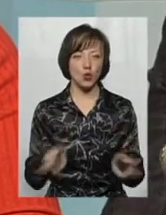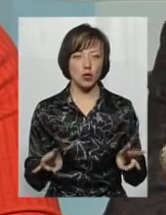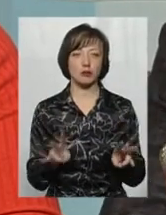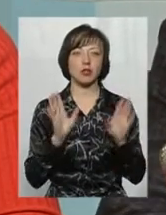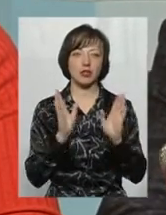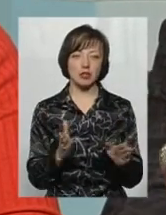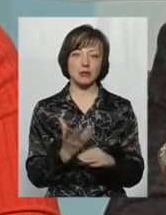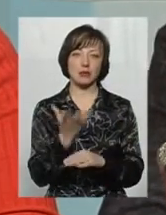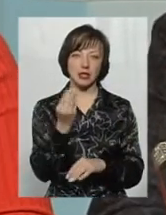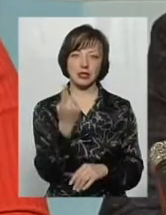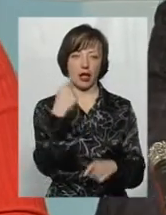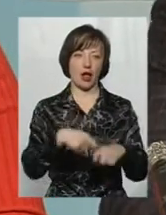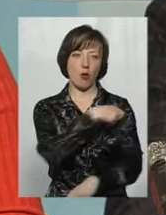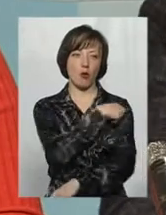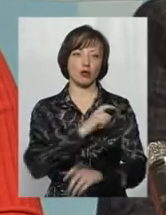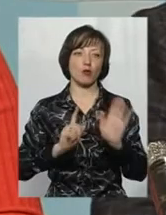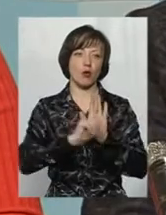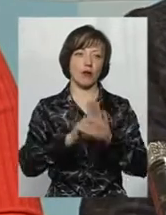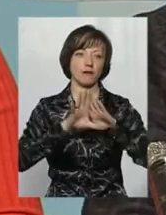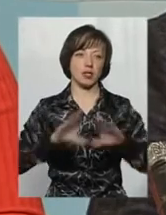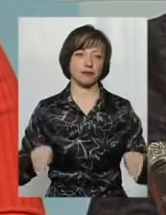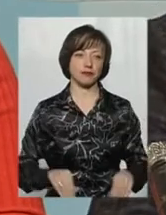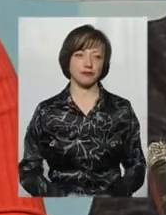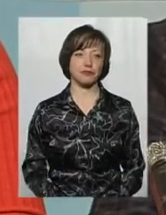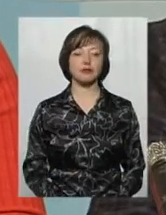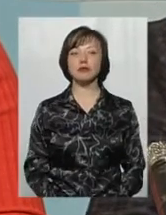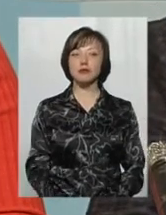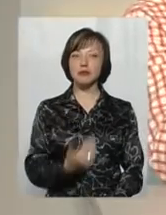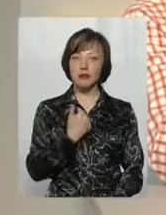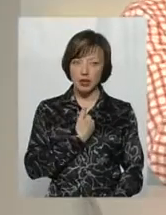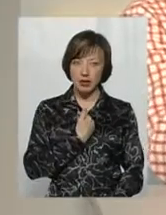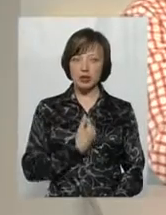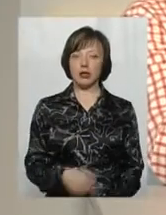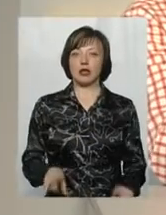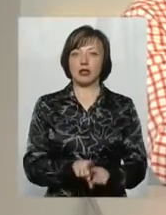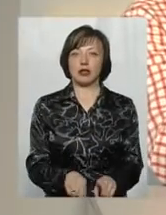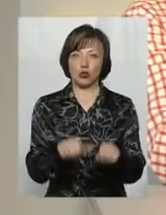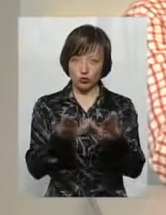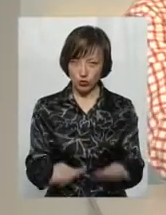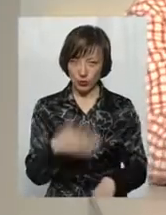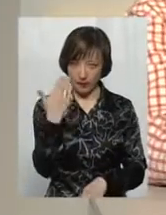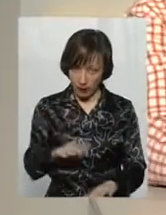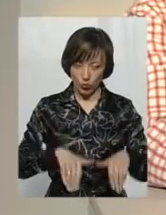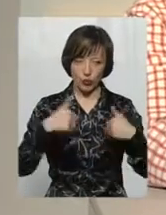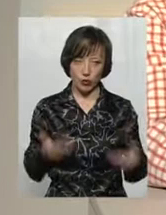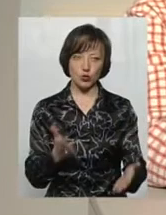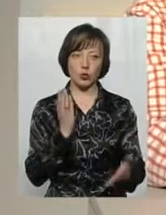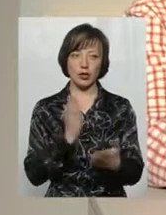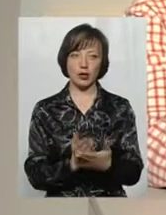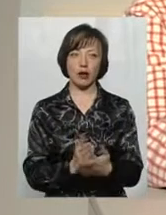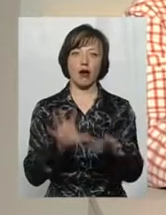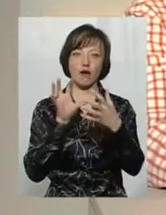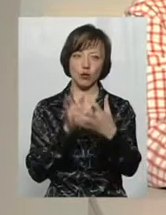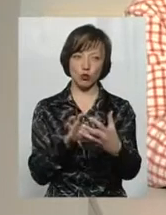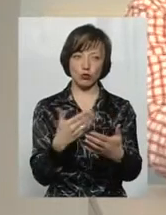платити за пасажир, за кілометр пробігу. Все. Тобто, я так розумію, якщо я правильно зрозумів, ви пропонуєте, що є певний автобус, так?